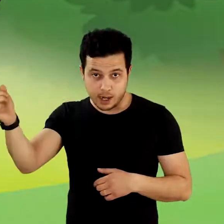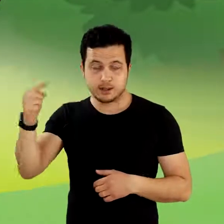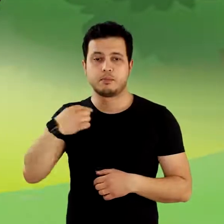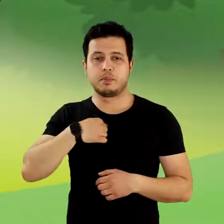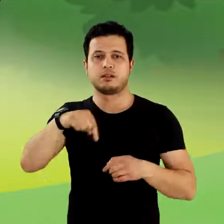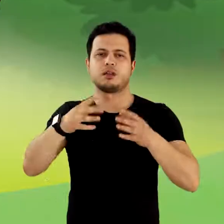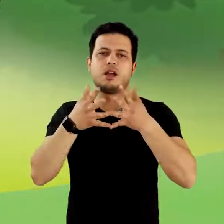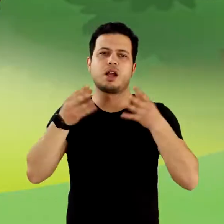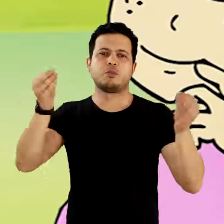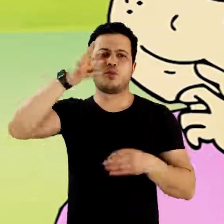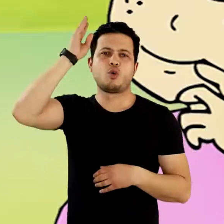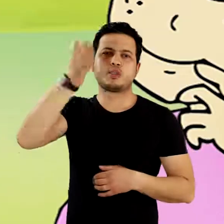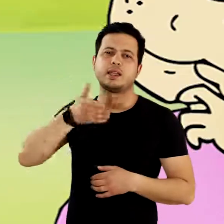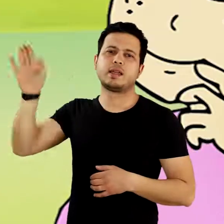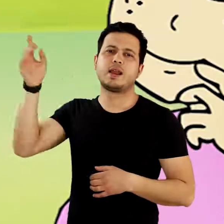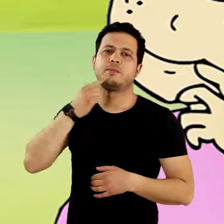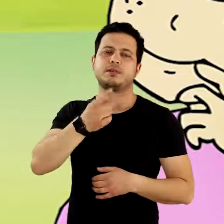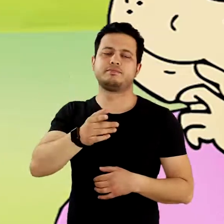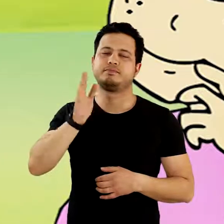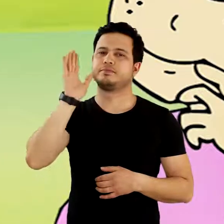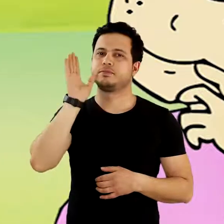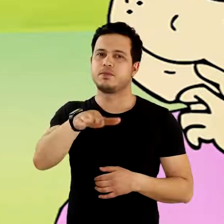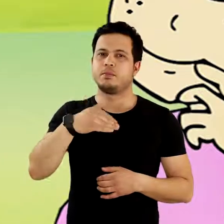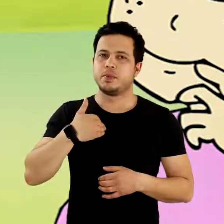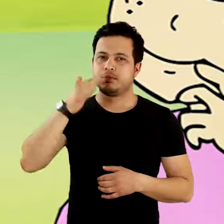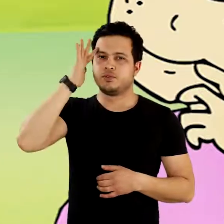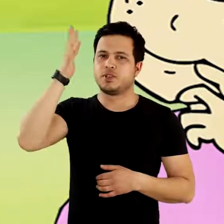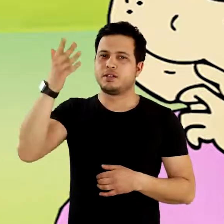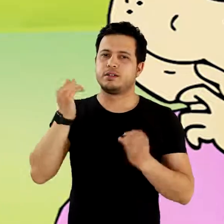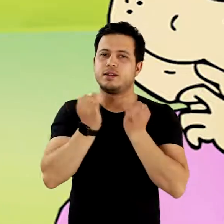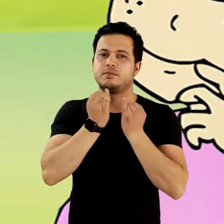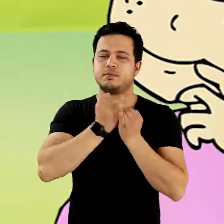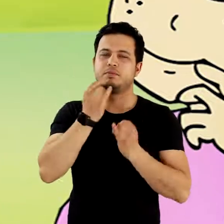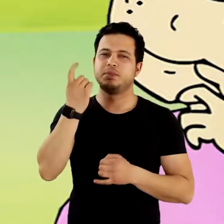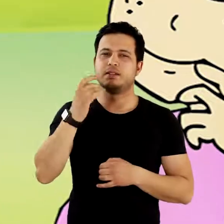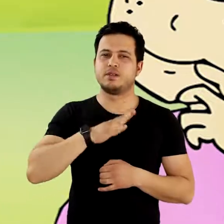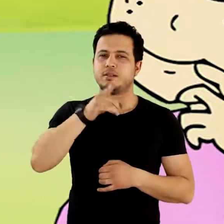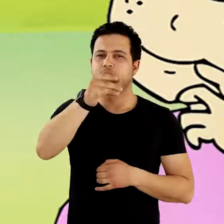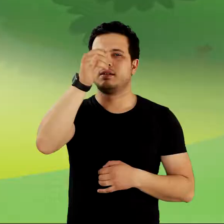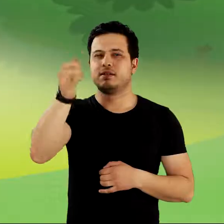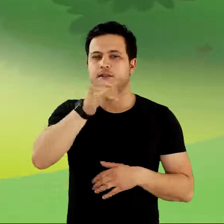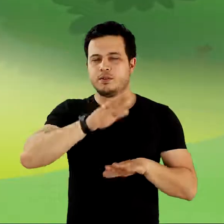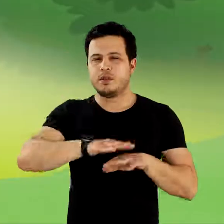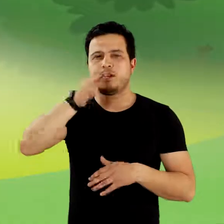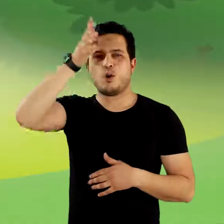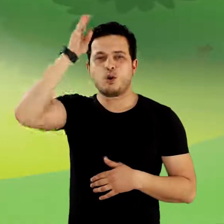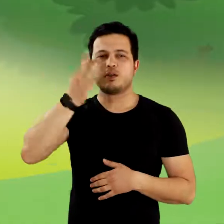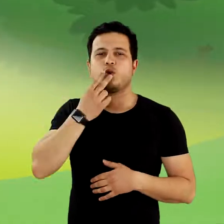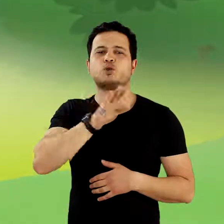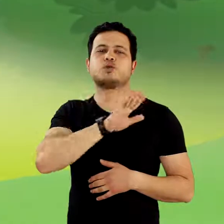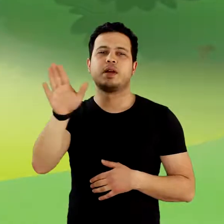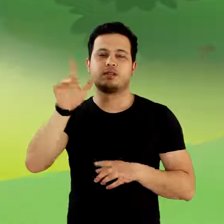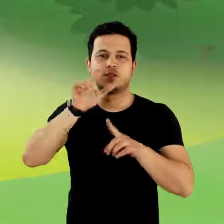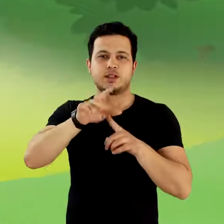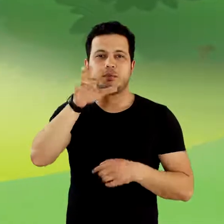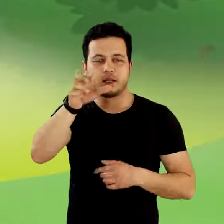onu göremezmişim. Ah benim şaşkın kardeşim. Biri seninle dalga geçmiş. Horoz hiç konuşur mu? Çınar'la